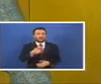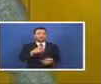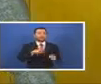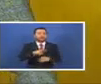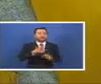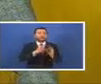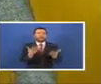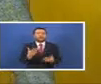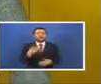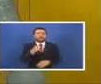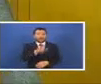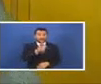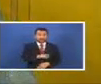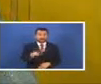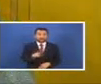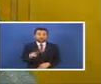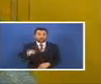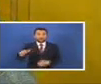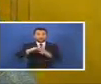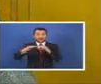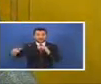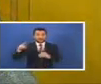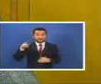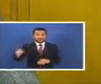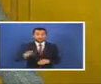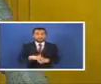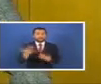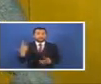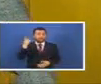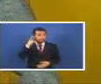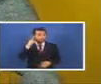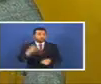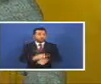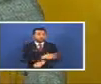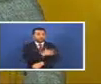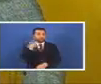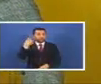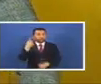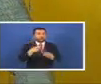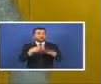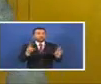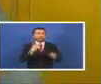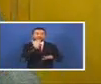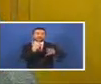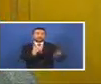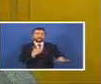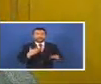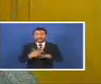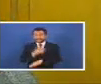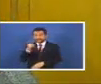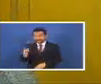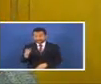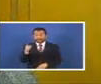nedir? Eğer Kürt halkının duygularından bağımsız,